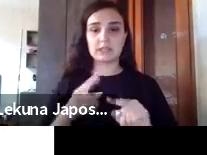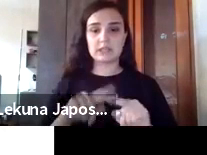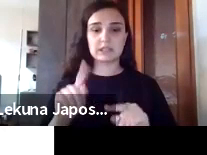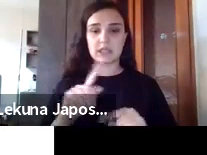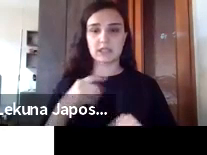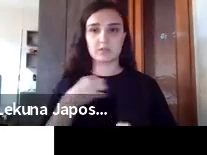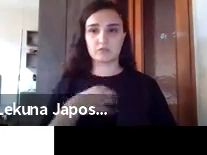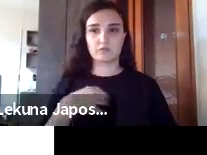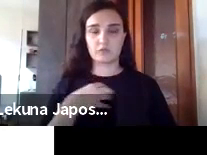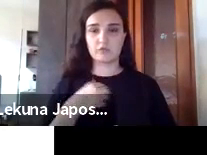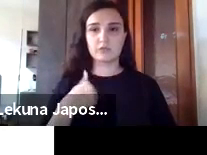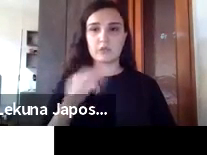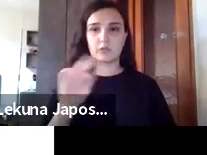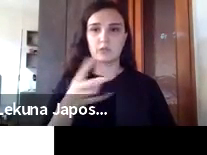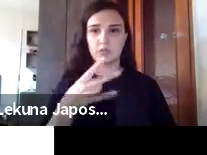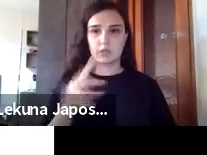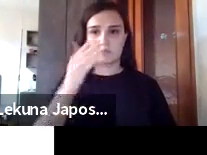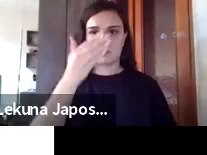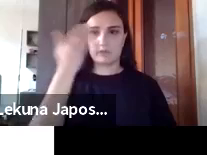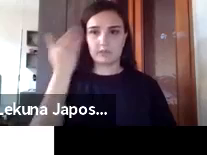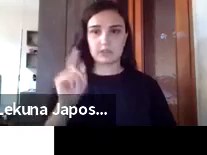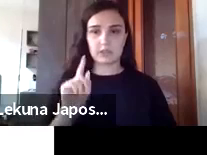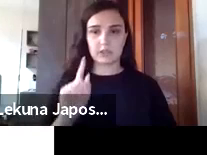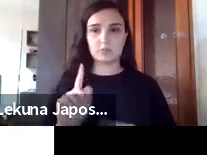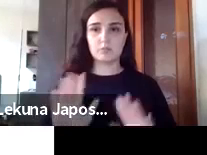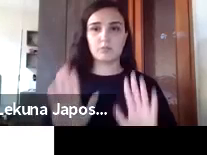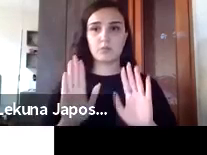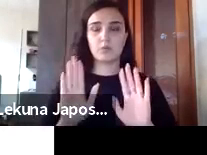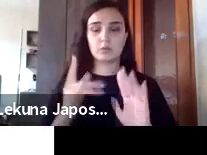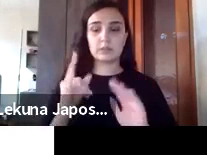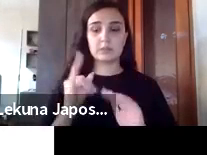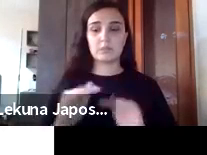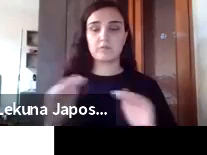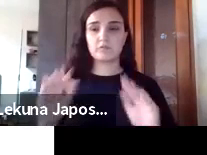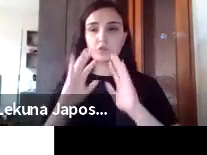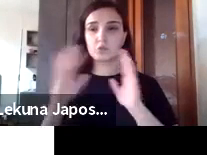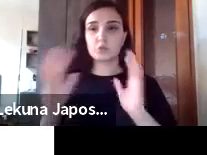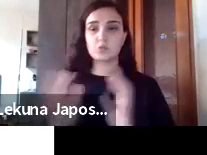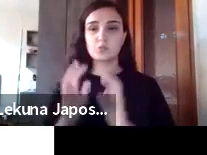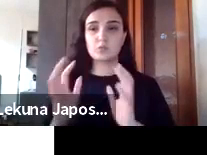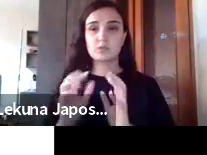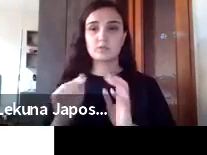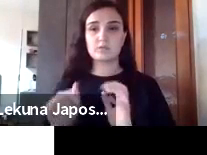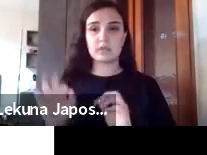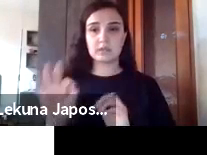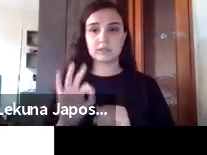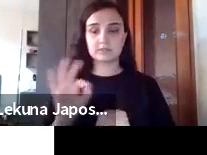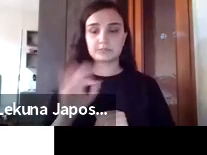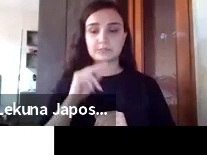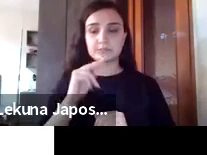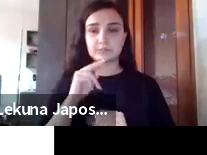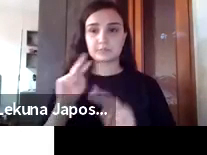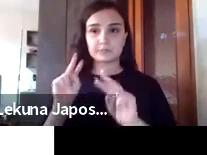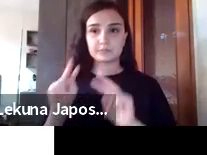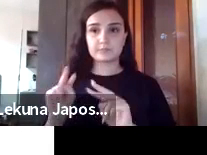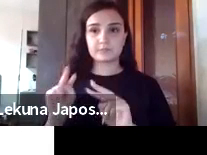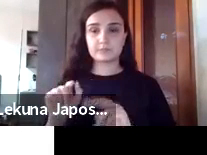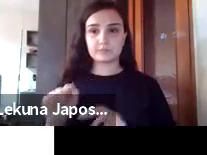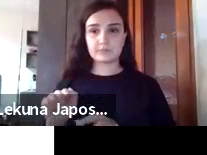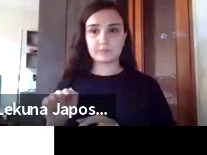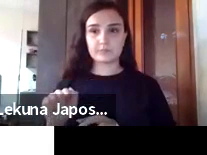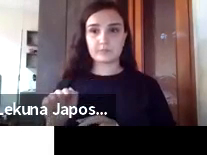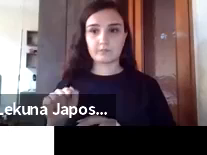მნიშვნელოვანი არის, ჩვენ არ უნდა დაგვავიწყდეს, რომ მხოლოდ ბავშვზე ზრუნვის კომპონენტიზე ყურადღების გამახვილებით